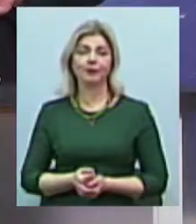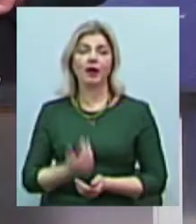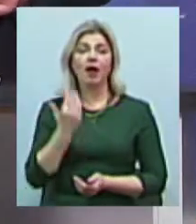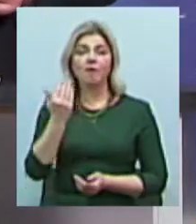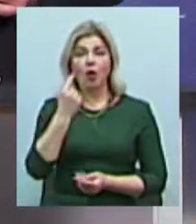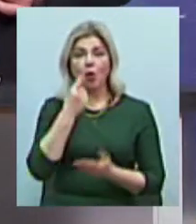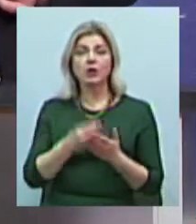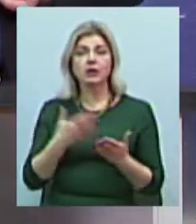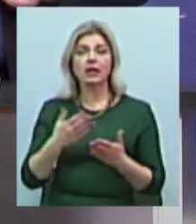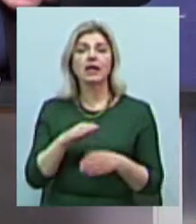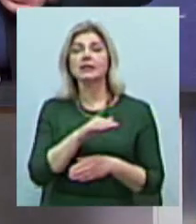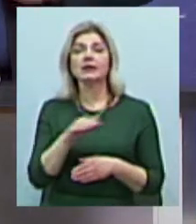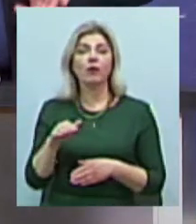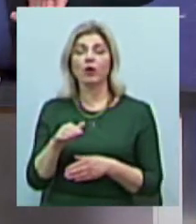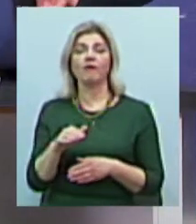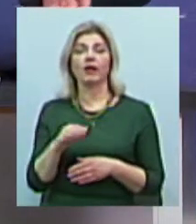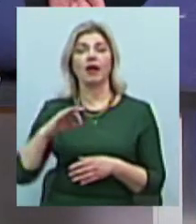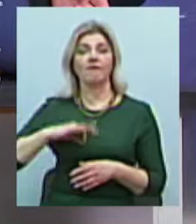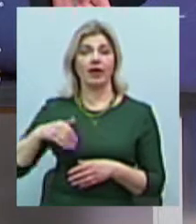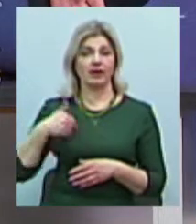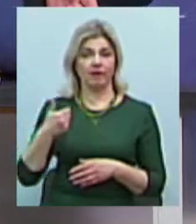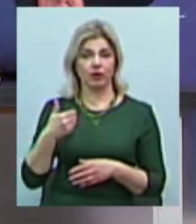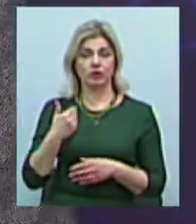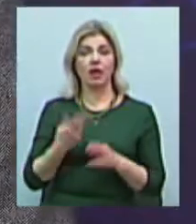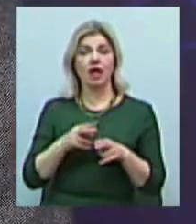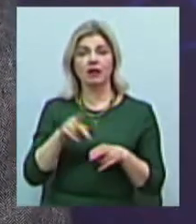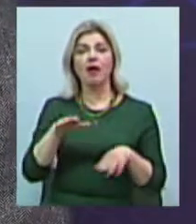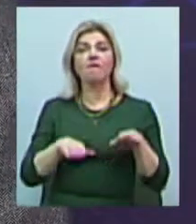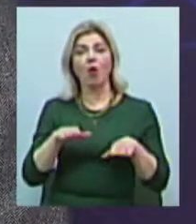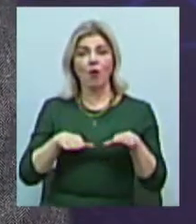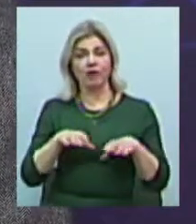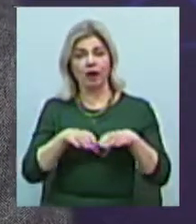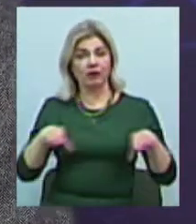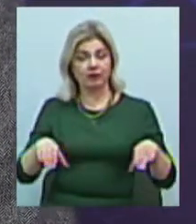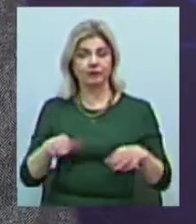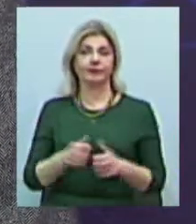оцінка ступеню ефективності існуючих вагових комплексів, ну і цього конкретно?